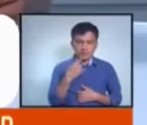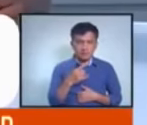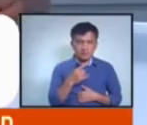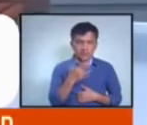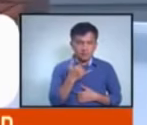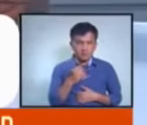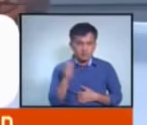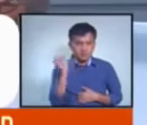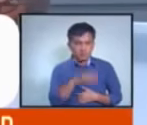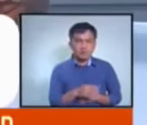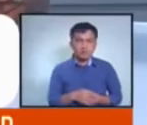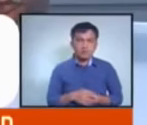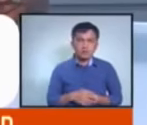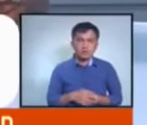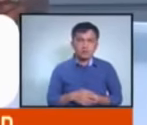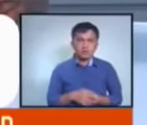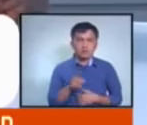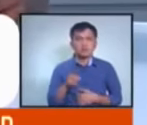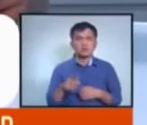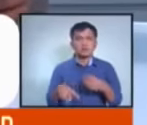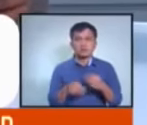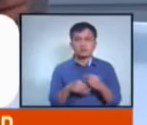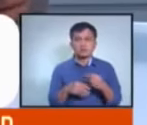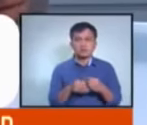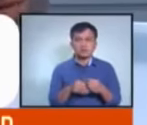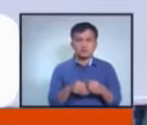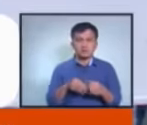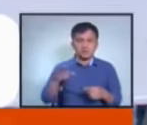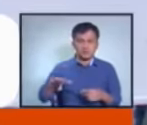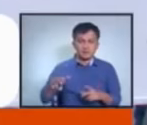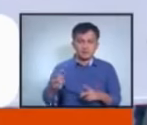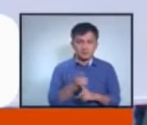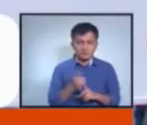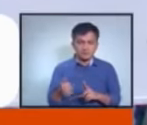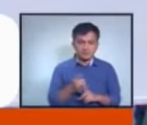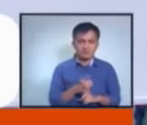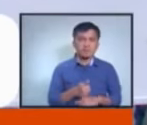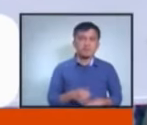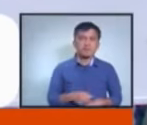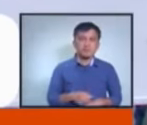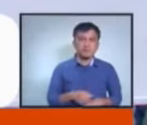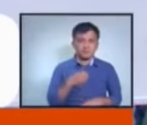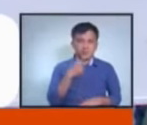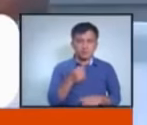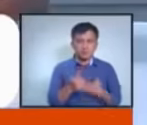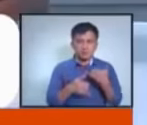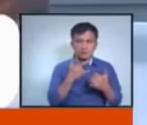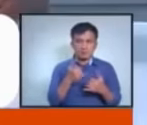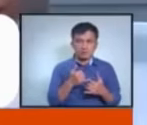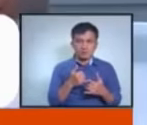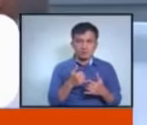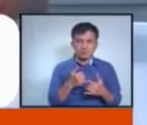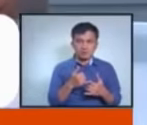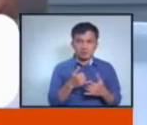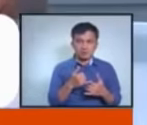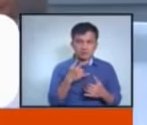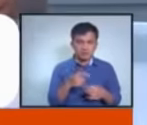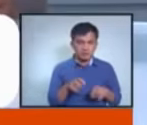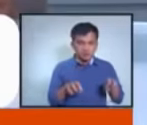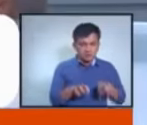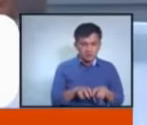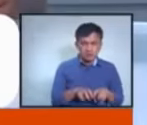babato? Ba't ka nang babato? Ay, madadagdagan natin ng child abuse. Ba't ka nang babato? Kasi nga sumigaw yung anak ko na sa front seat katabi